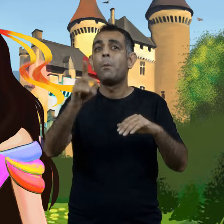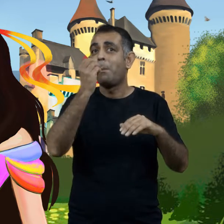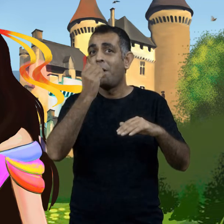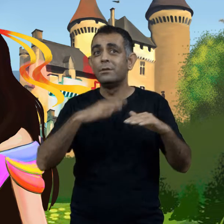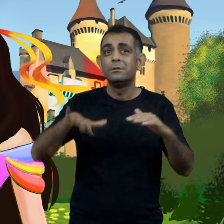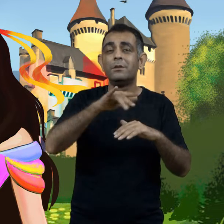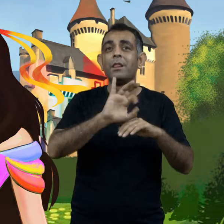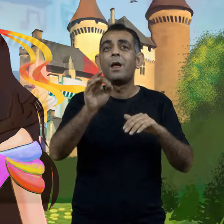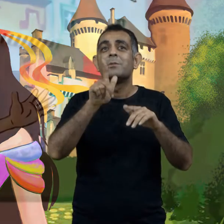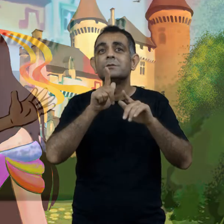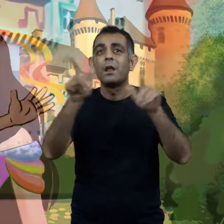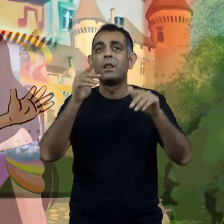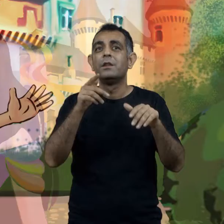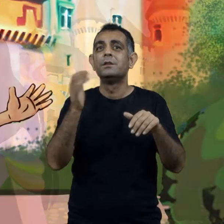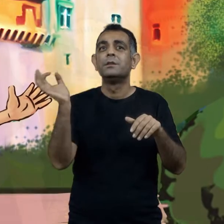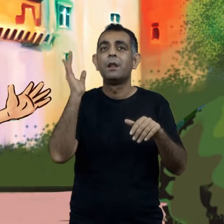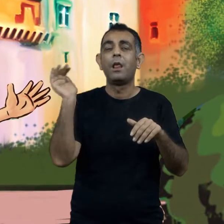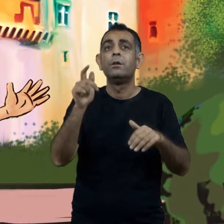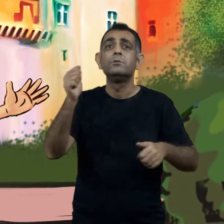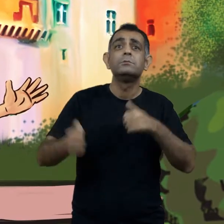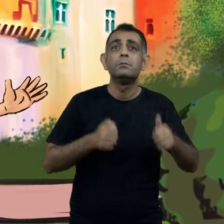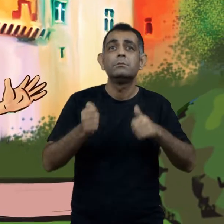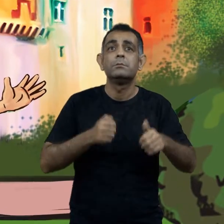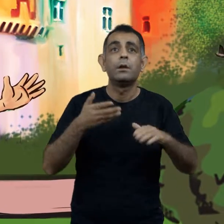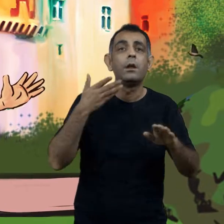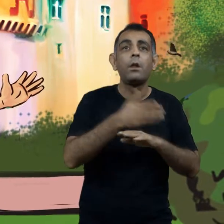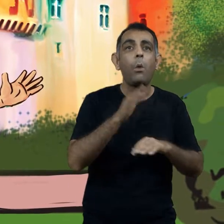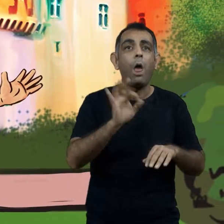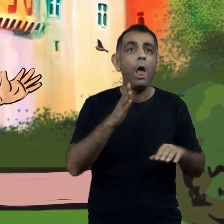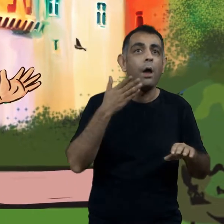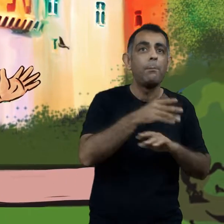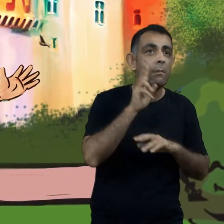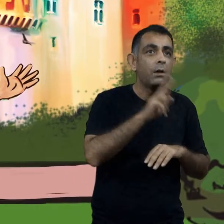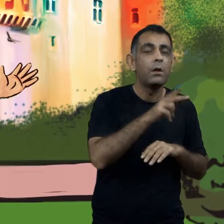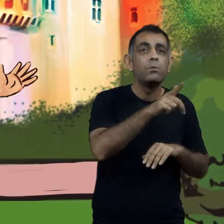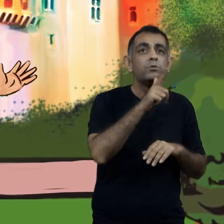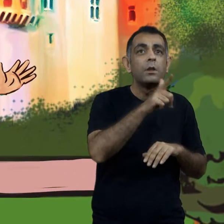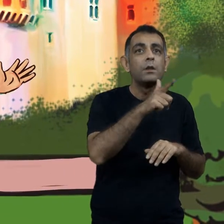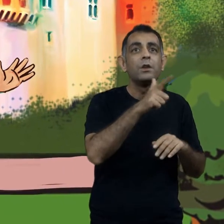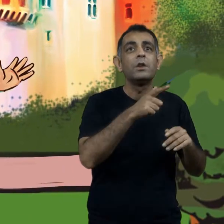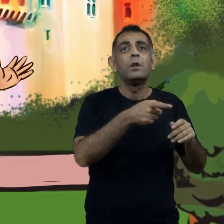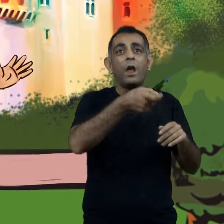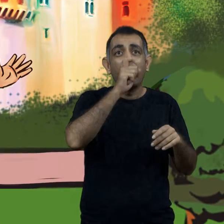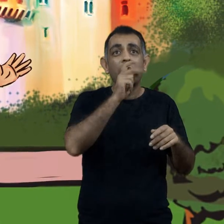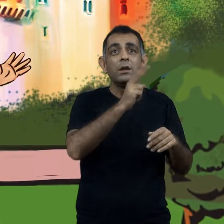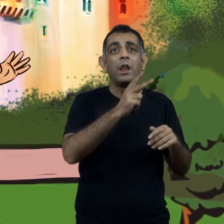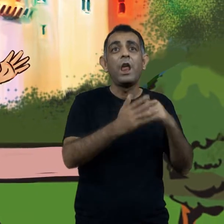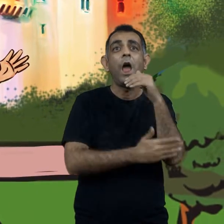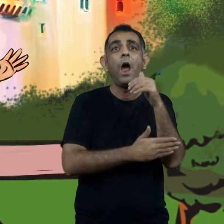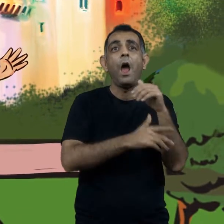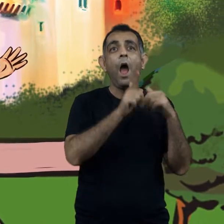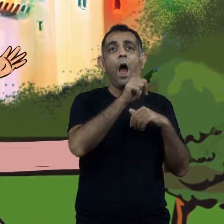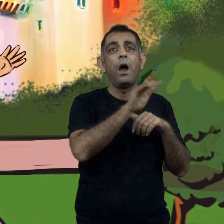sırada sarayın bahçesinden bir çığlık sesi geldi. Koşarak bahçeye gittiler. Oraya geldiklerinde bu sesin